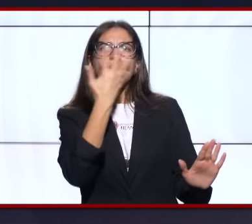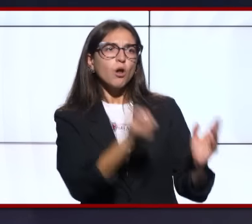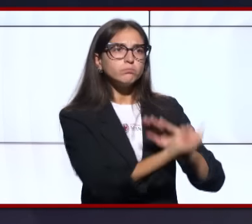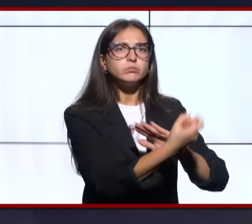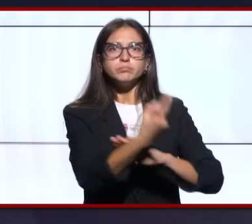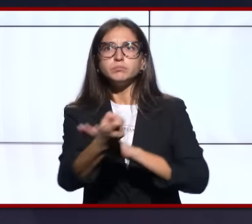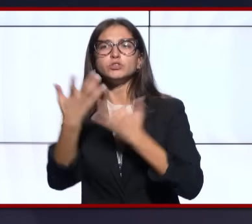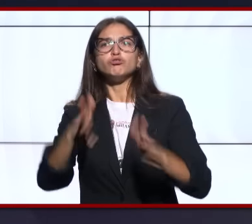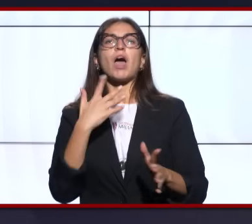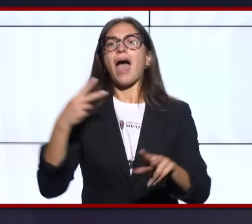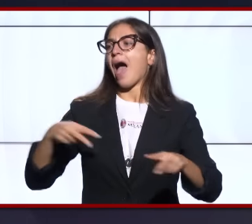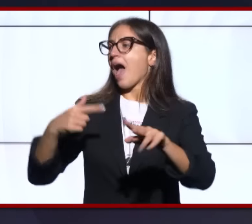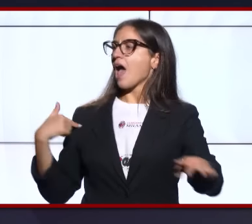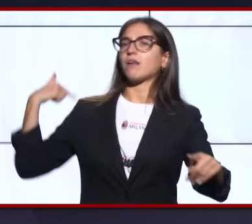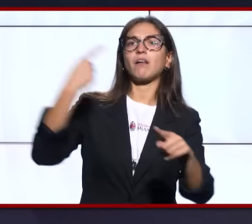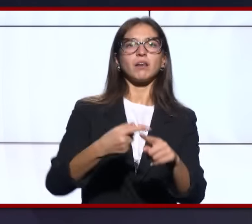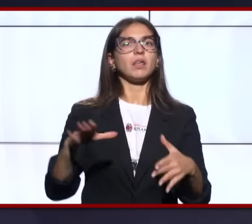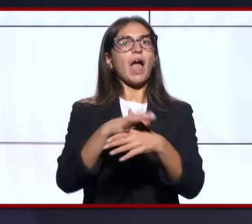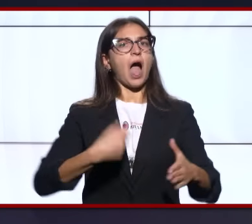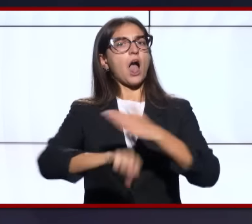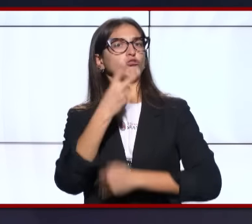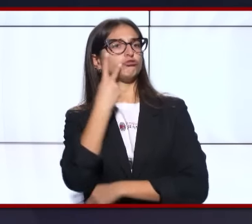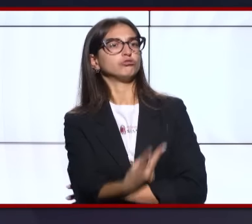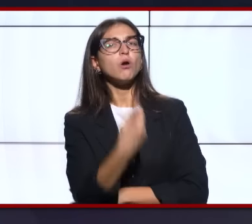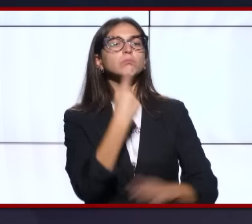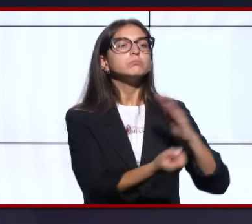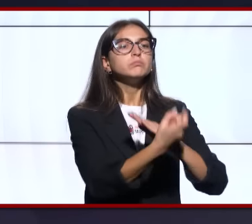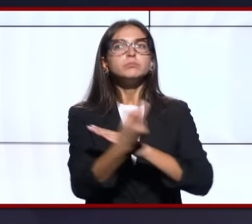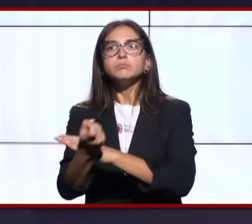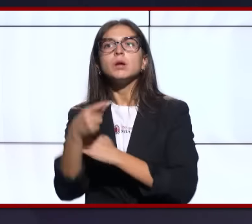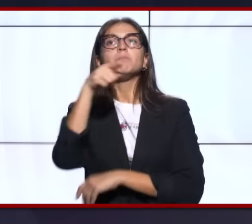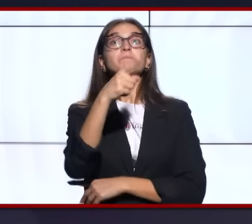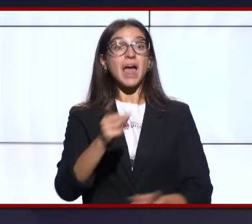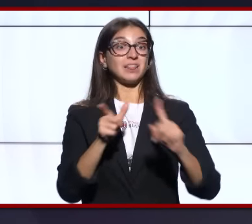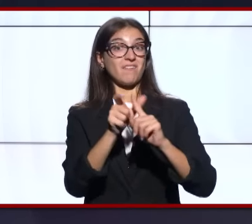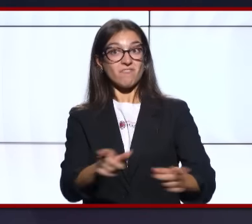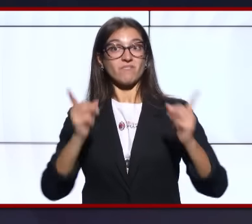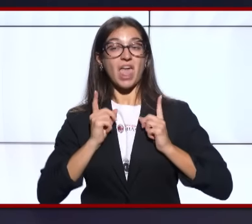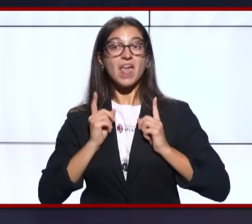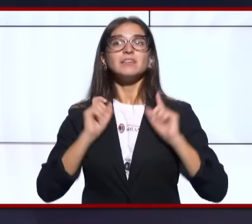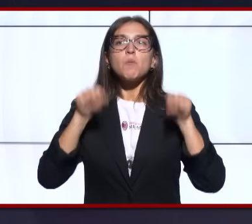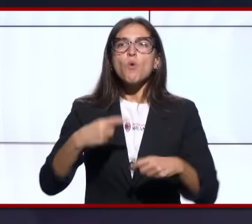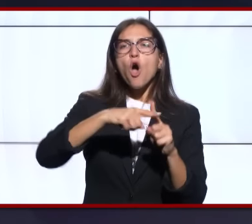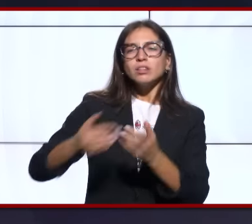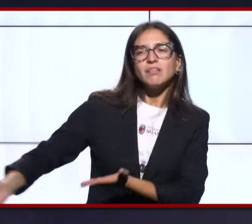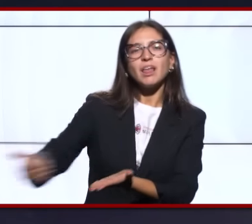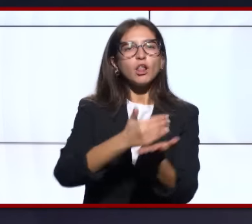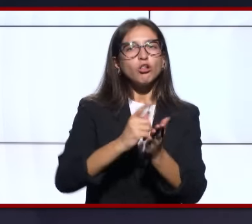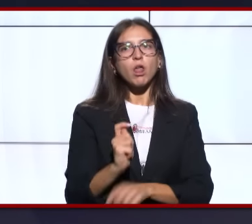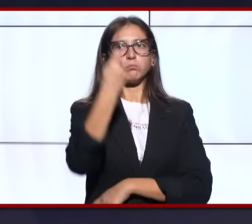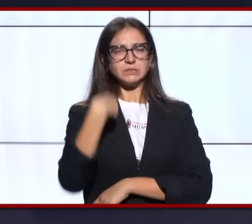prima ma voi allenatori la difesa che fa vincere i titoli vedo non come una volta